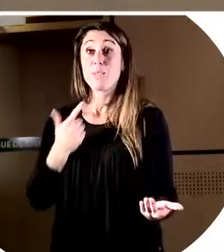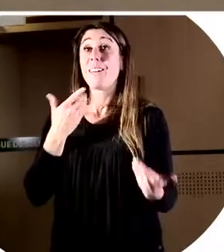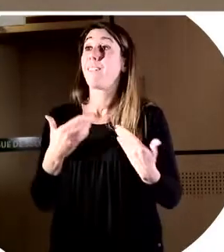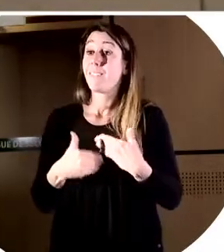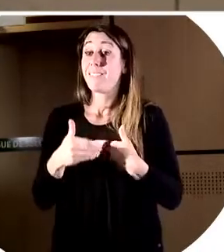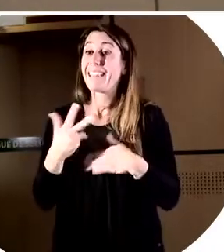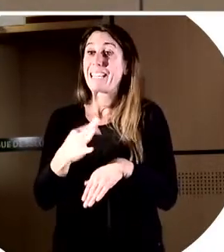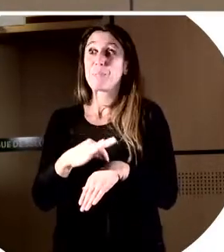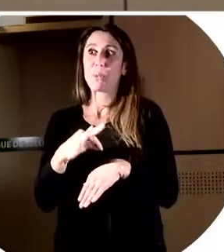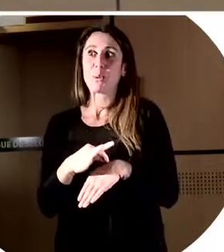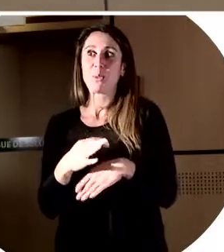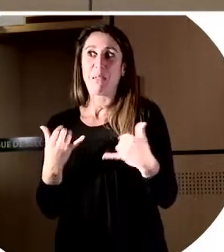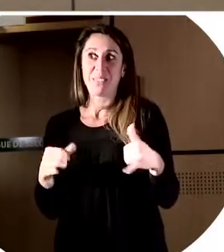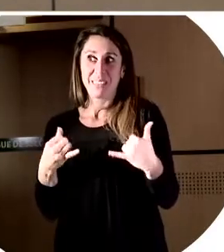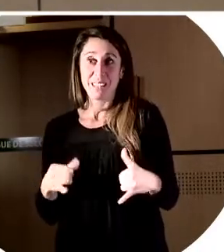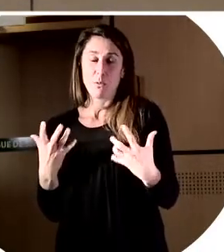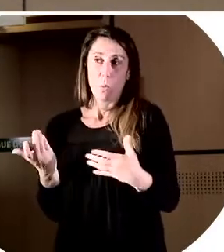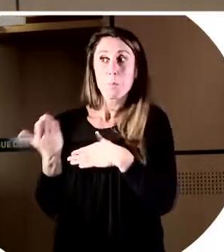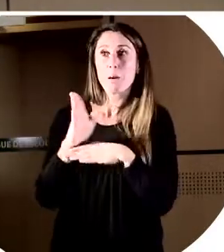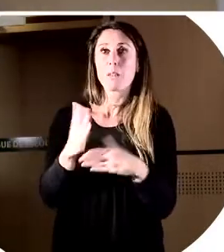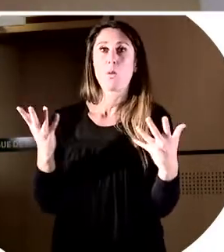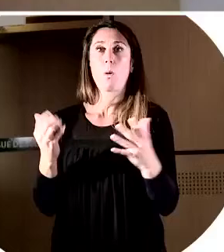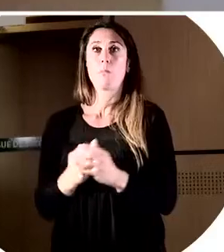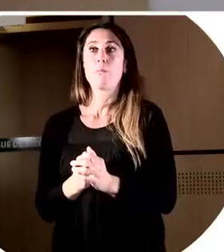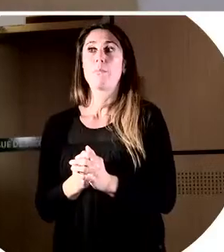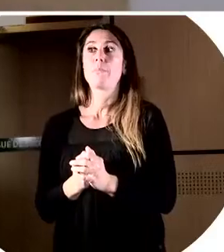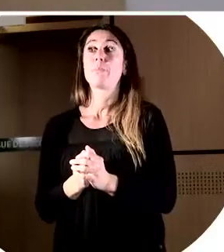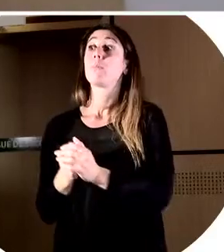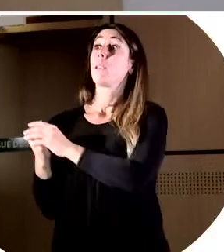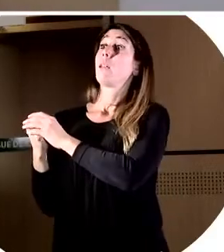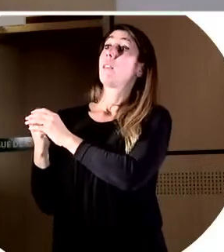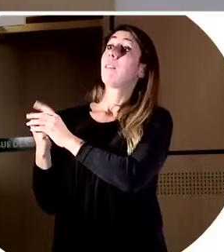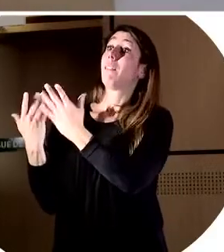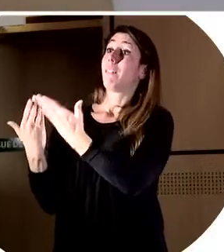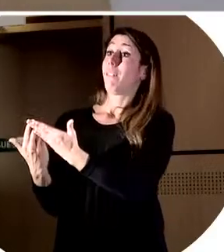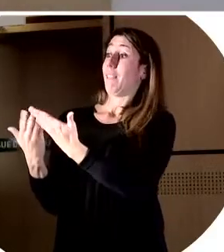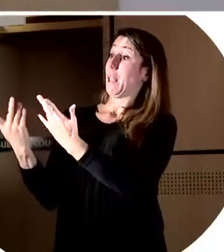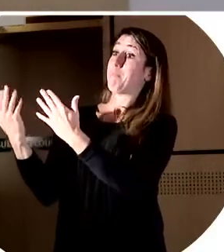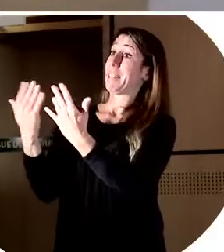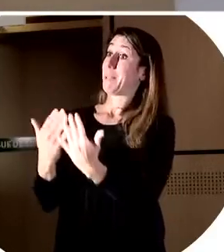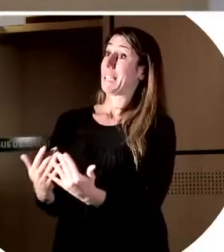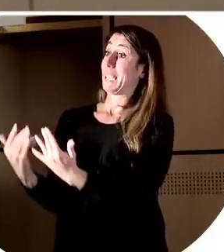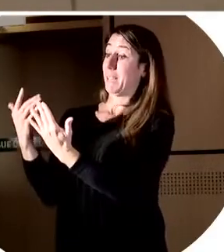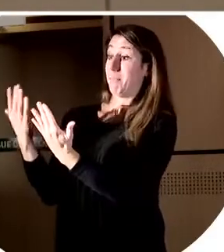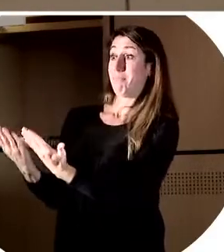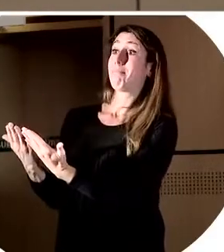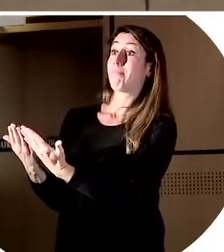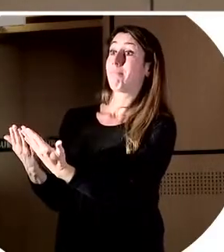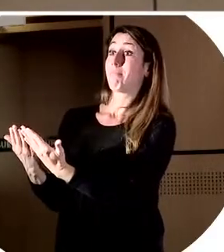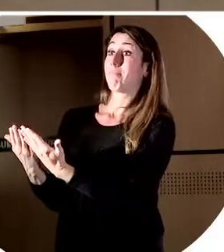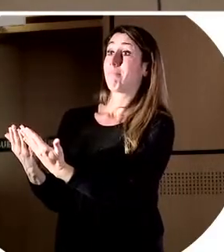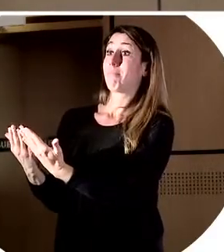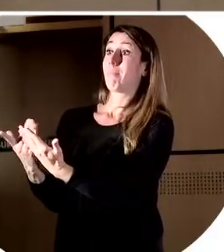13 minutes, c'est d'essayer de voir comment l'outil mathématique peut donner des informations sur le